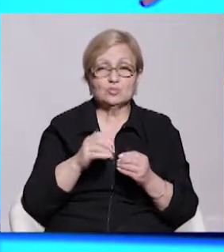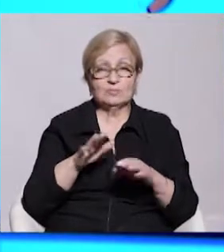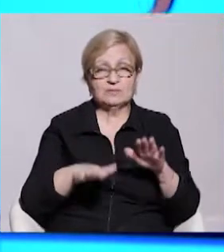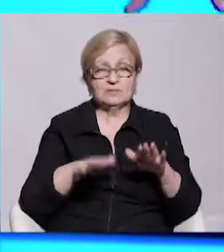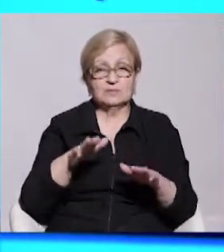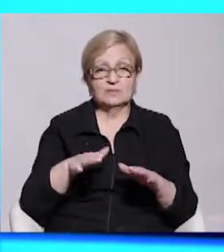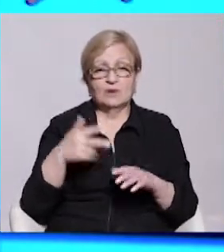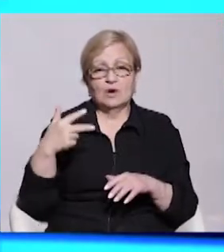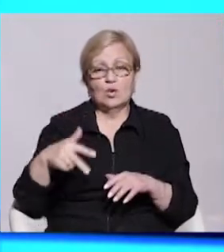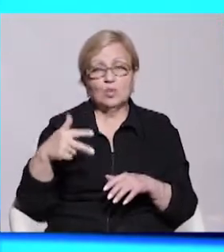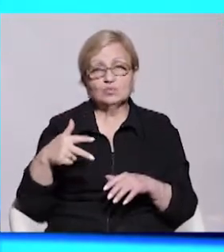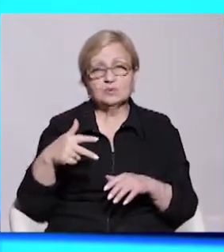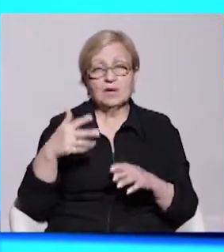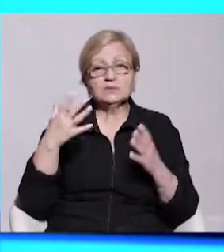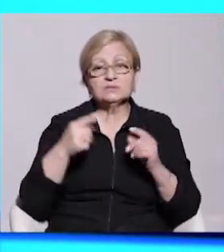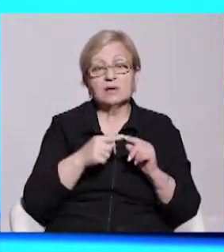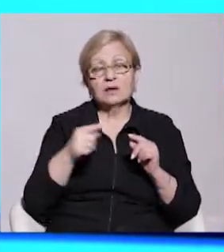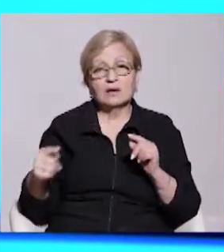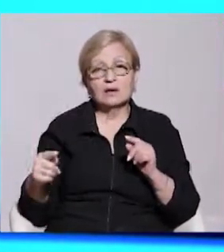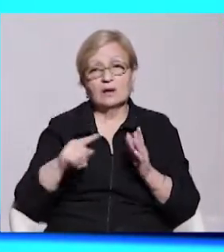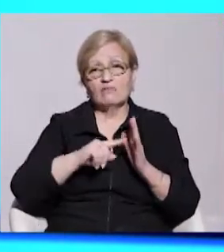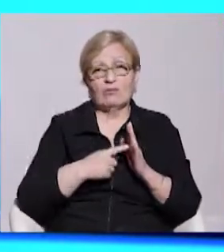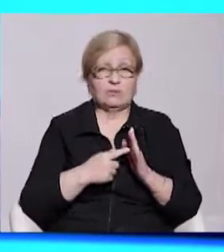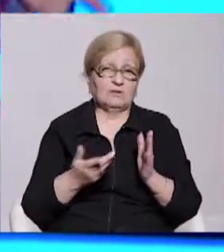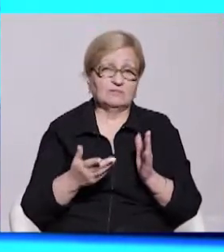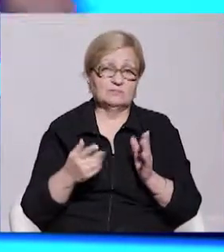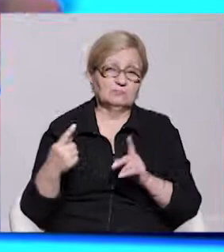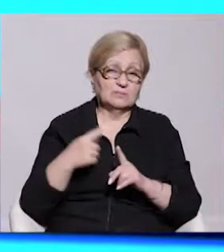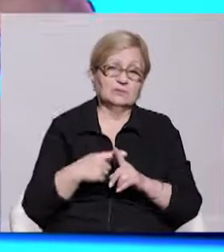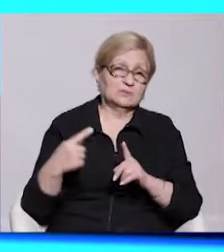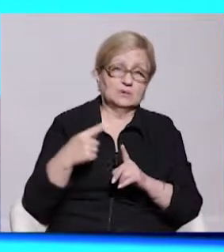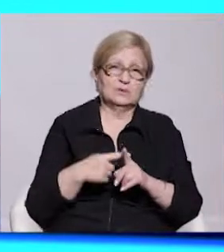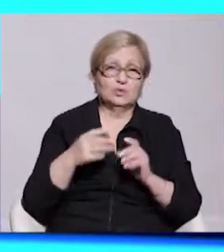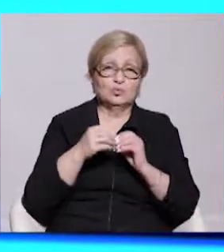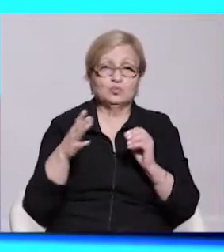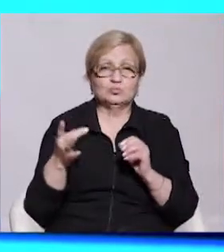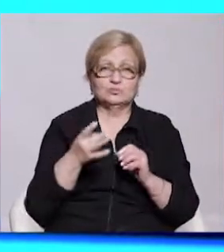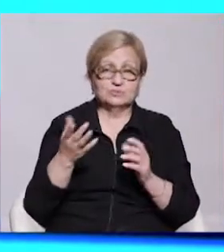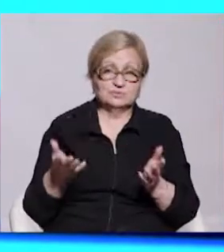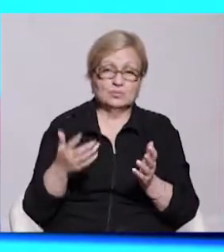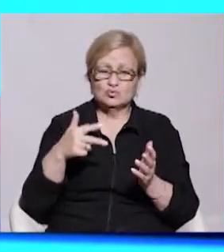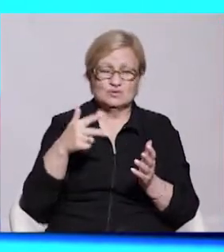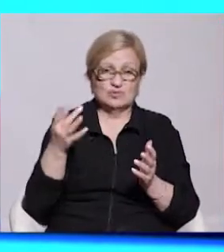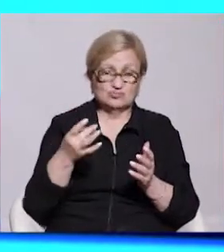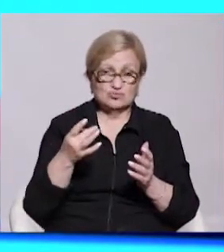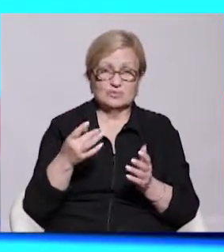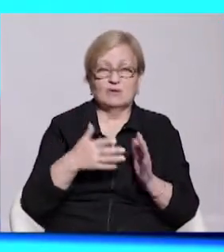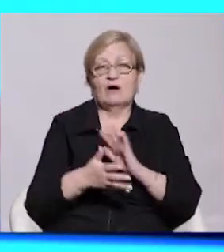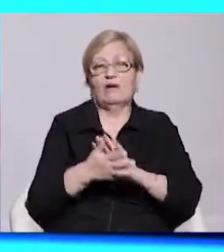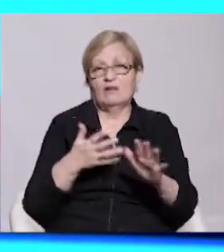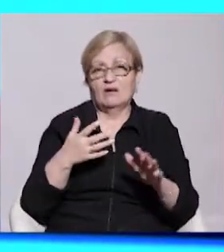დაახლოებით. 30 დღეზე თუ ამას გადავამრავლებთ, ანუ მიუმატებთ 15-ს ერთმანეთს 30-ჯერ, უკვე